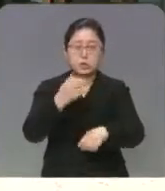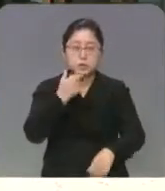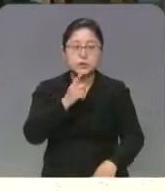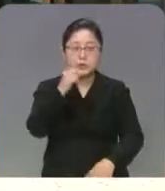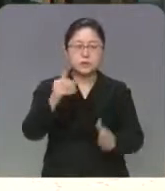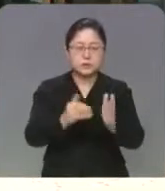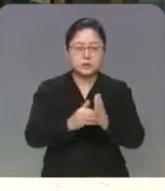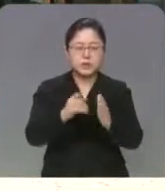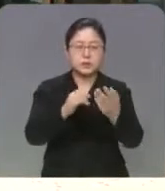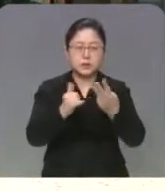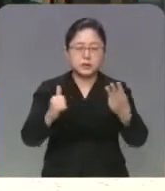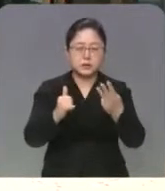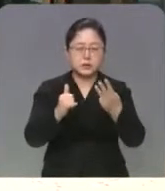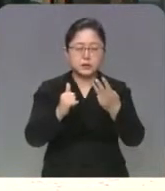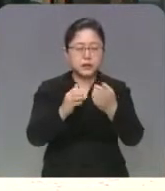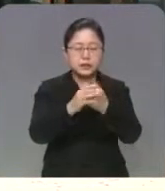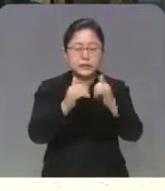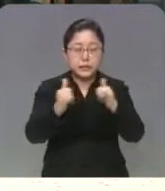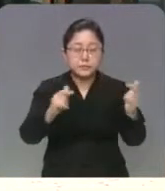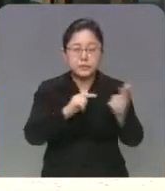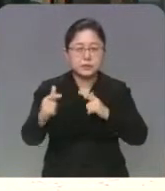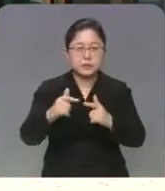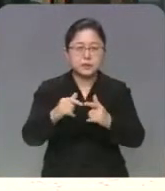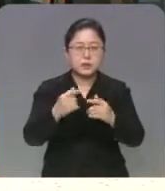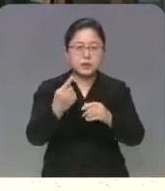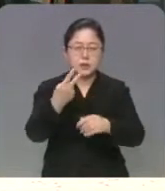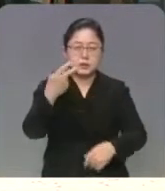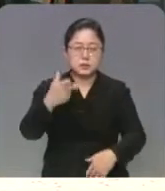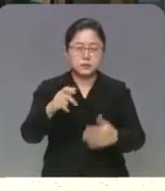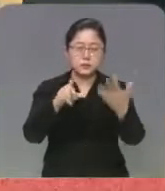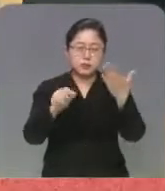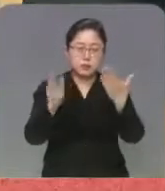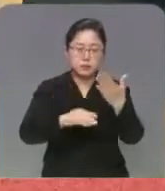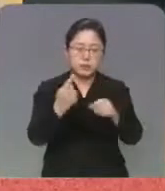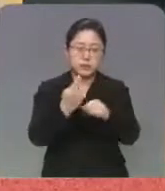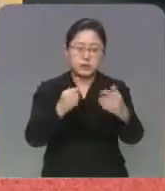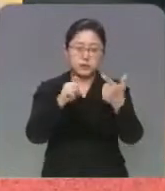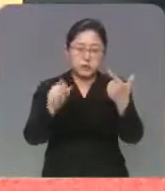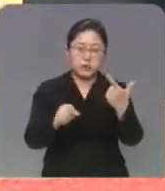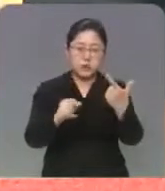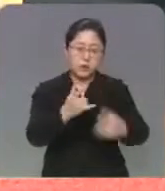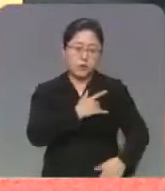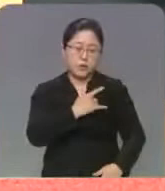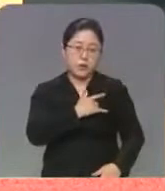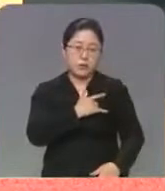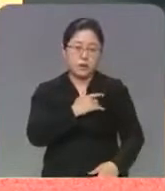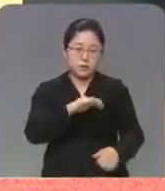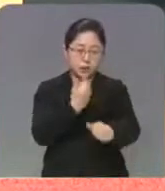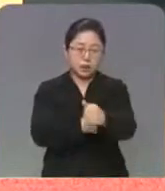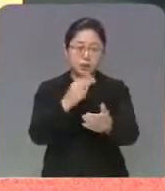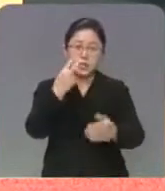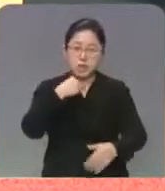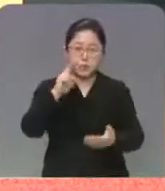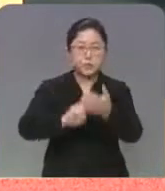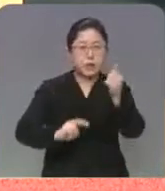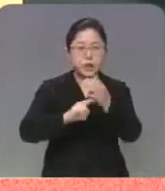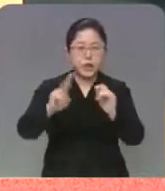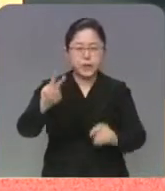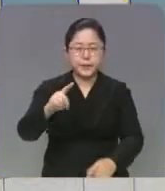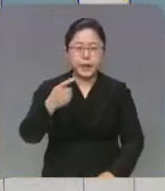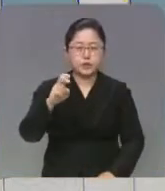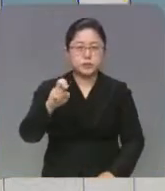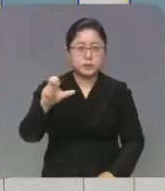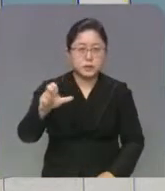기소했습니다. 이들은 지난 2017년 9월부터 지난 6월까지 조합원 지위를 이중으로 분양해